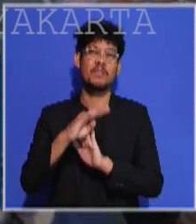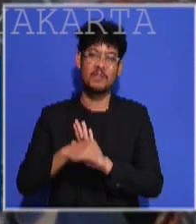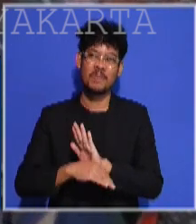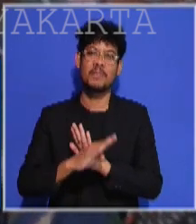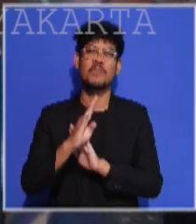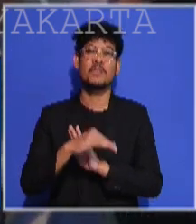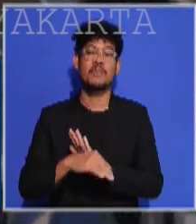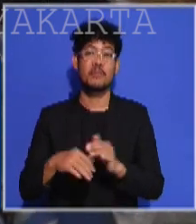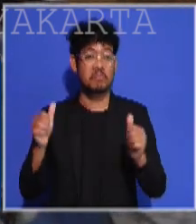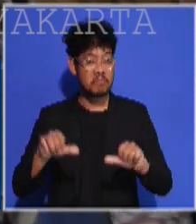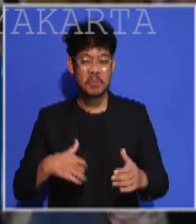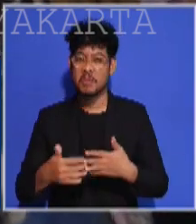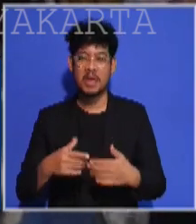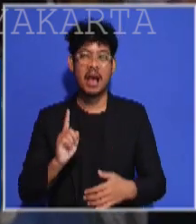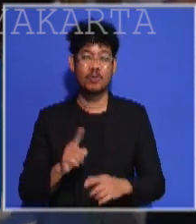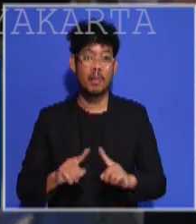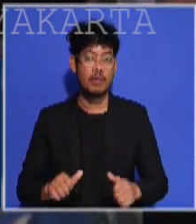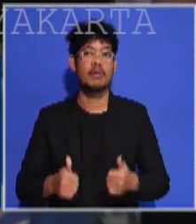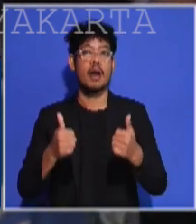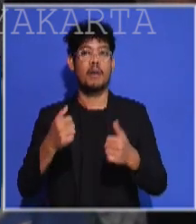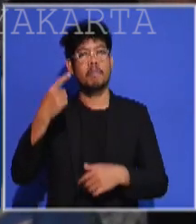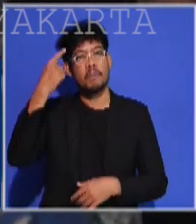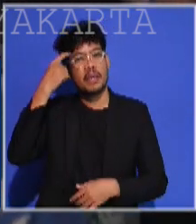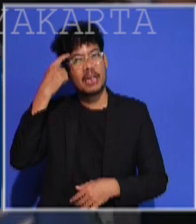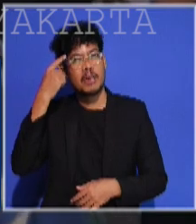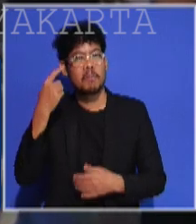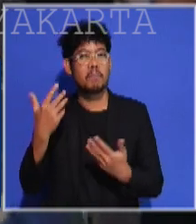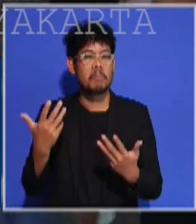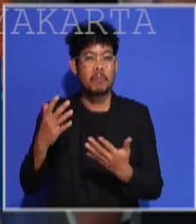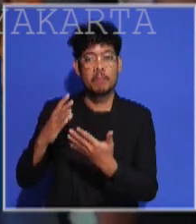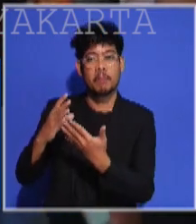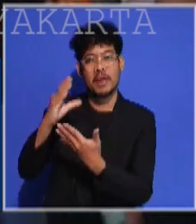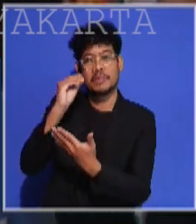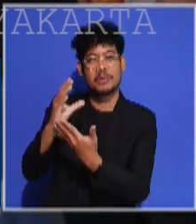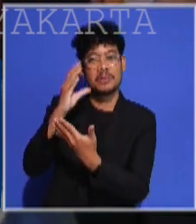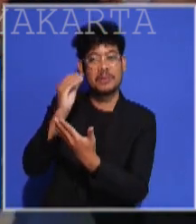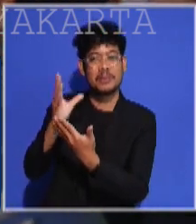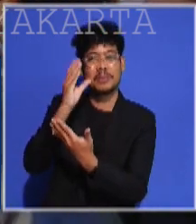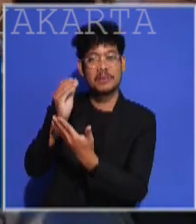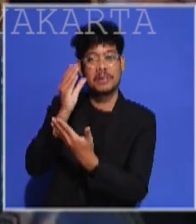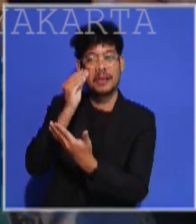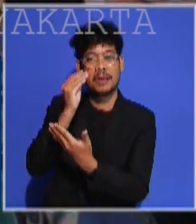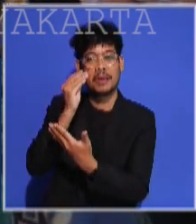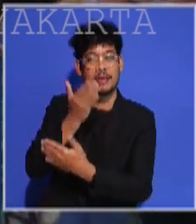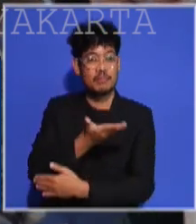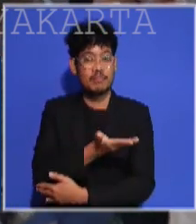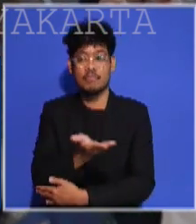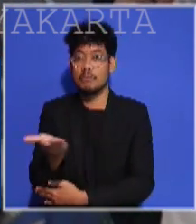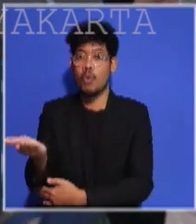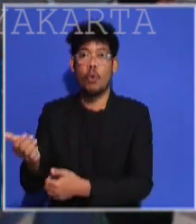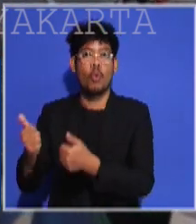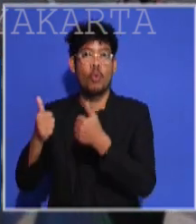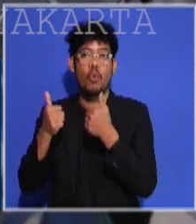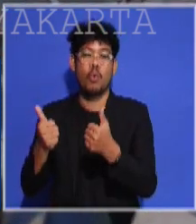juhangk pikir untuk selalu belajar jadi saya bersyukur Saya melihat semangat ibu-ibu bapak-bapak di sini